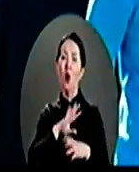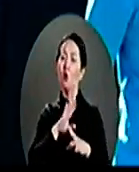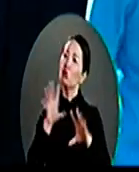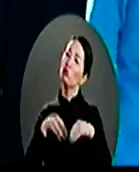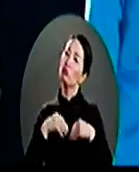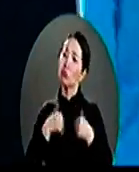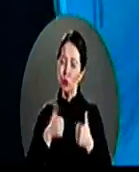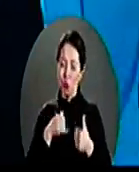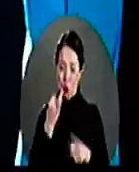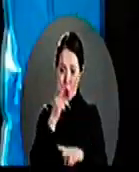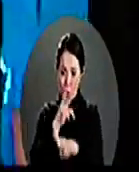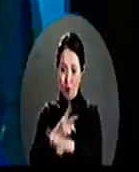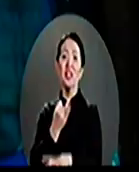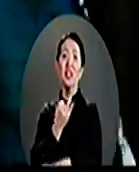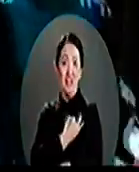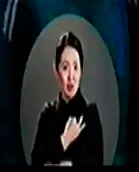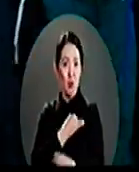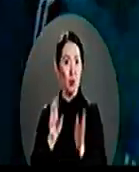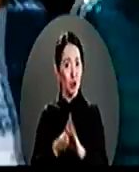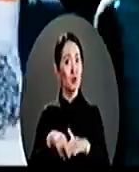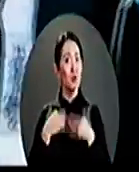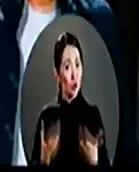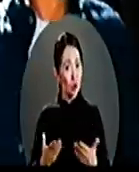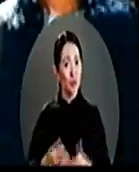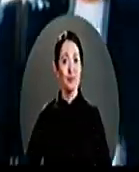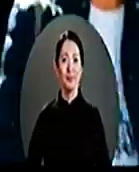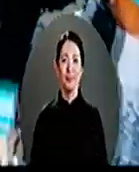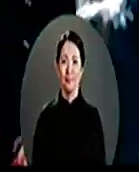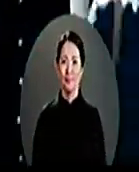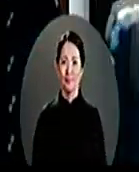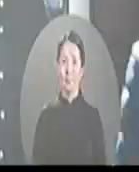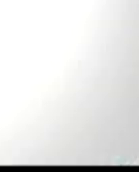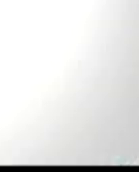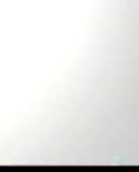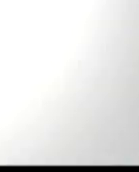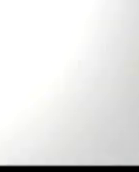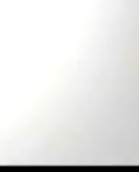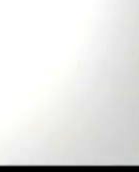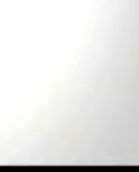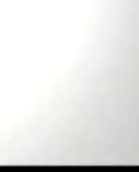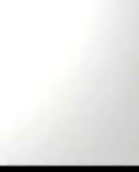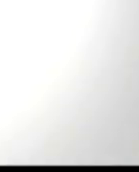төвшүргүй хууль ёсны бүрэн итгэлтэй байх боломжийг нь бүрдүүлнэ.